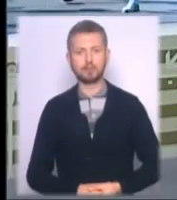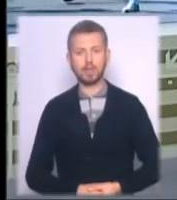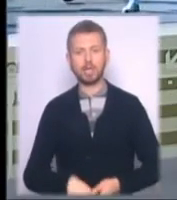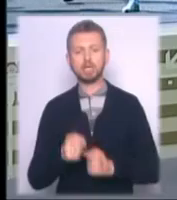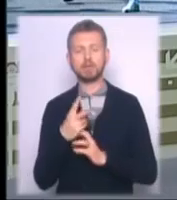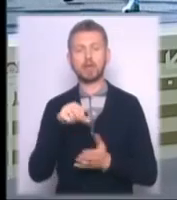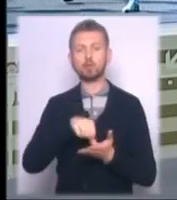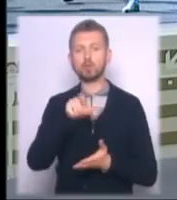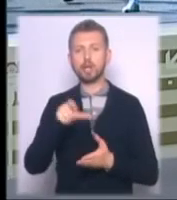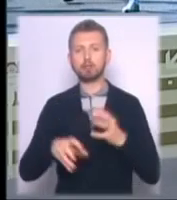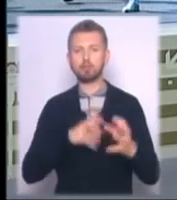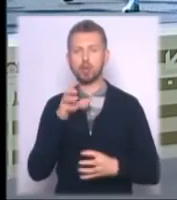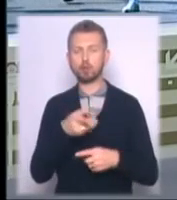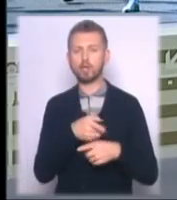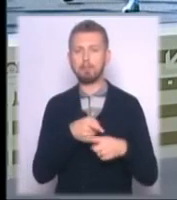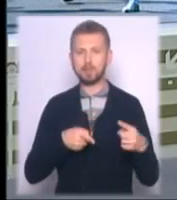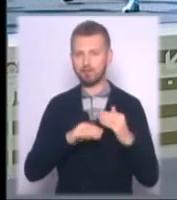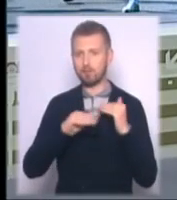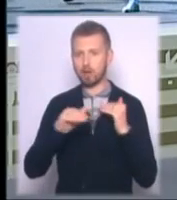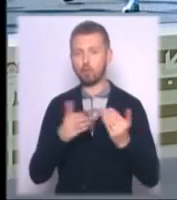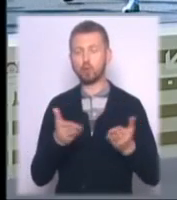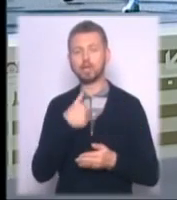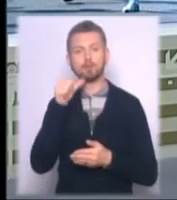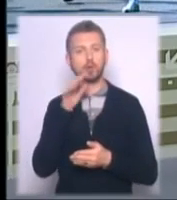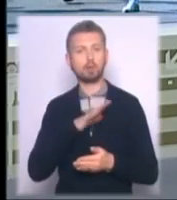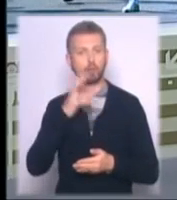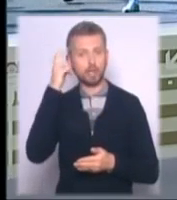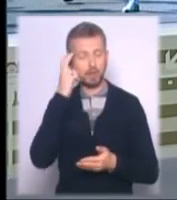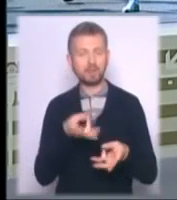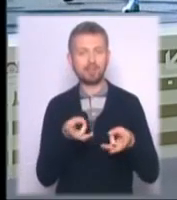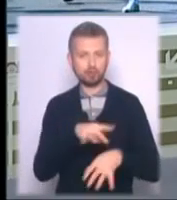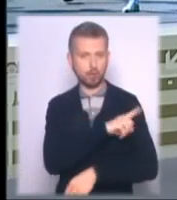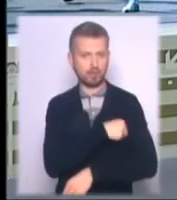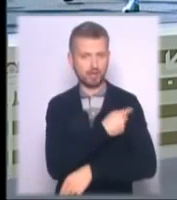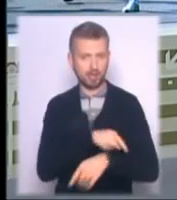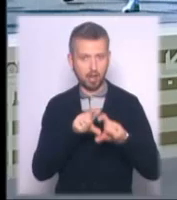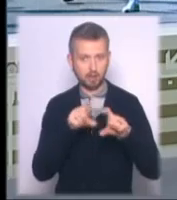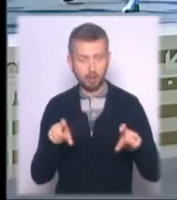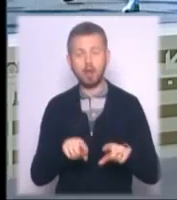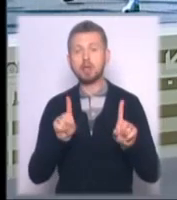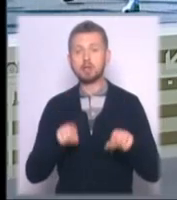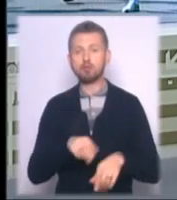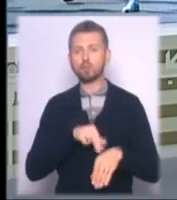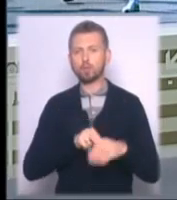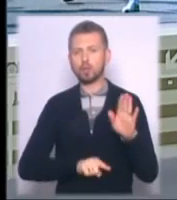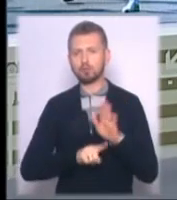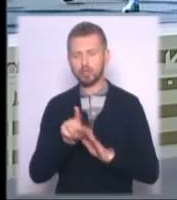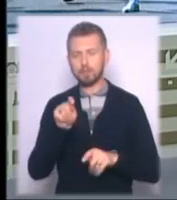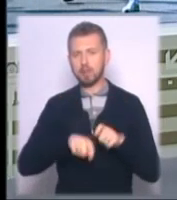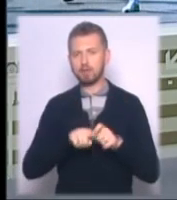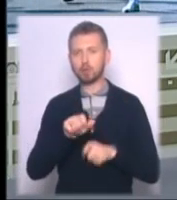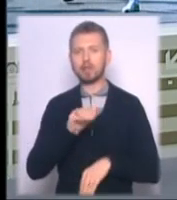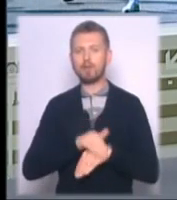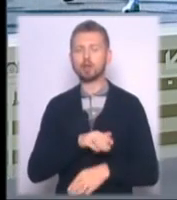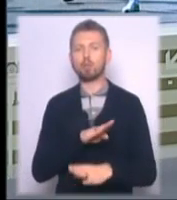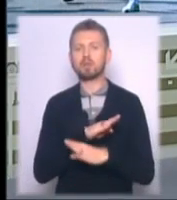12 учасників міжнародного напівмарафону, який вчора проходив у столиці, залишаються у лікарнях. Правоохоронці також розпочали перевірку за фактом смерті